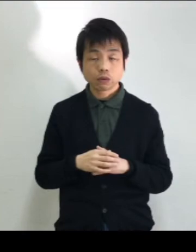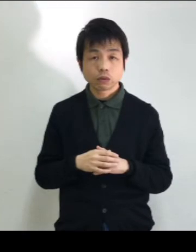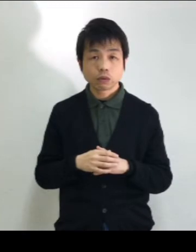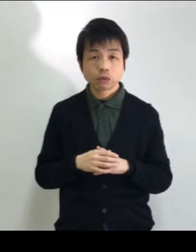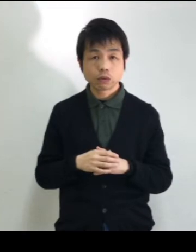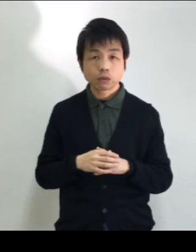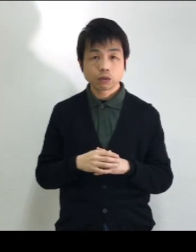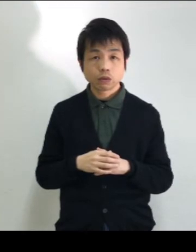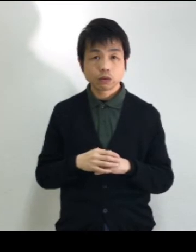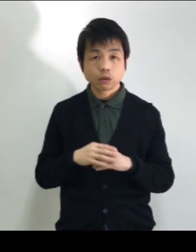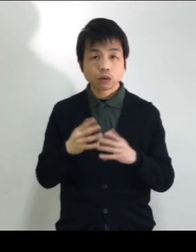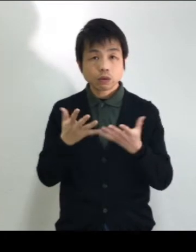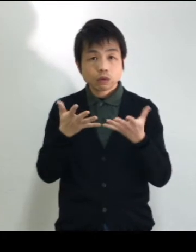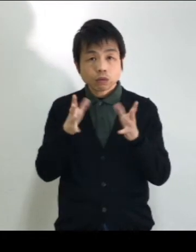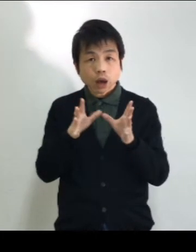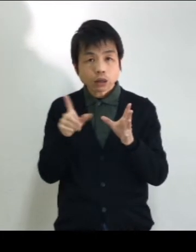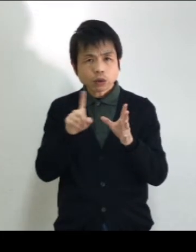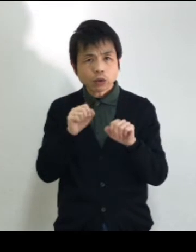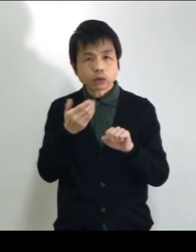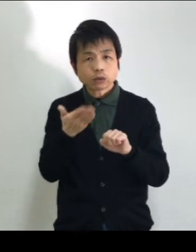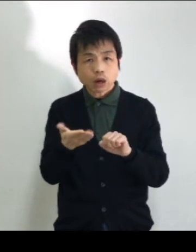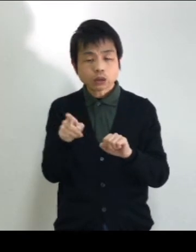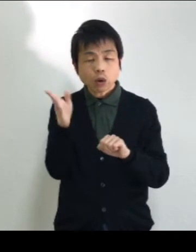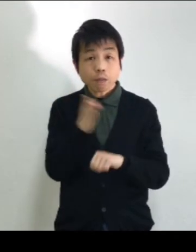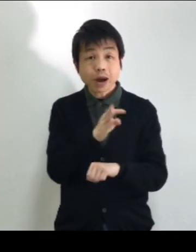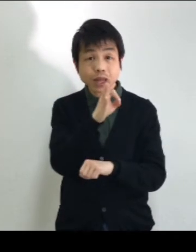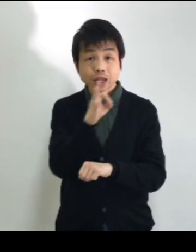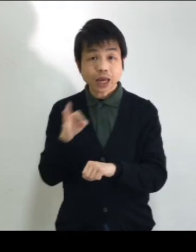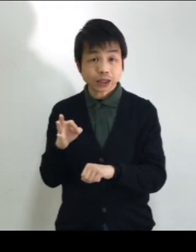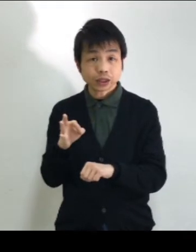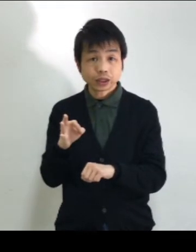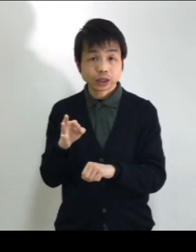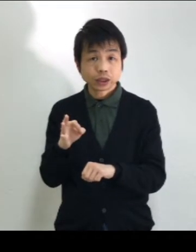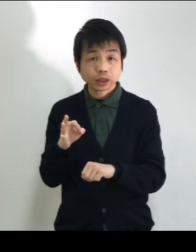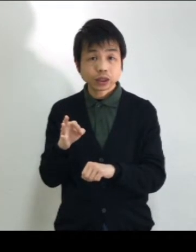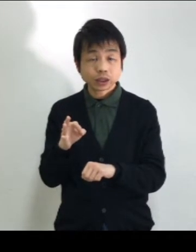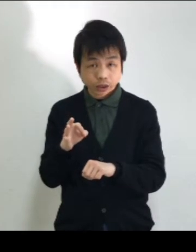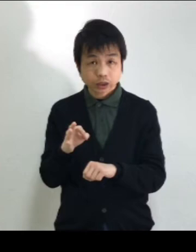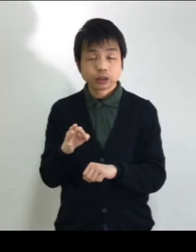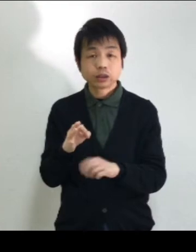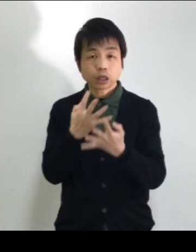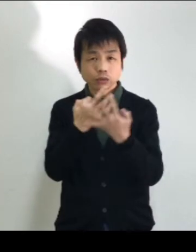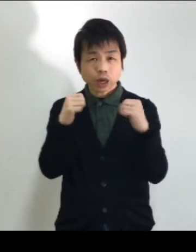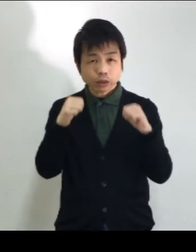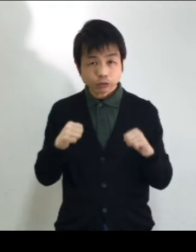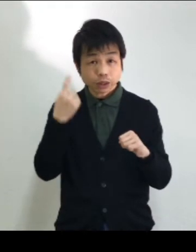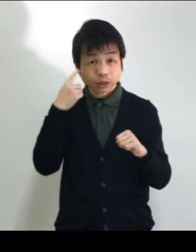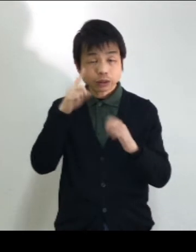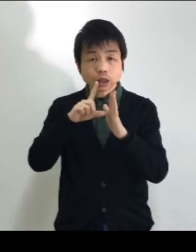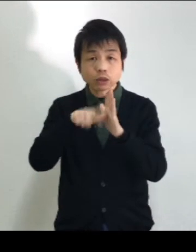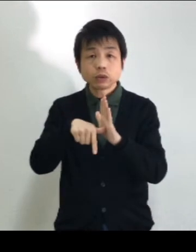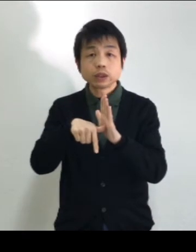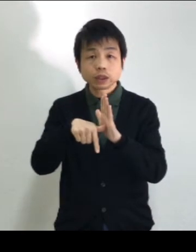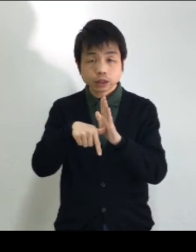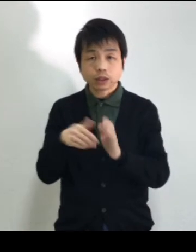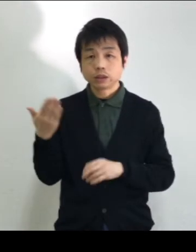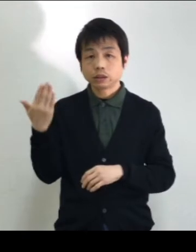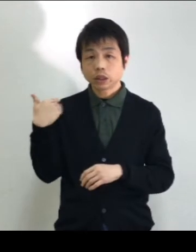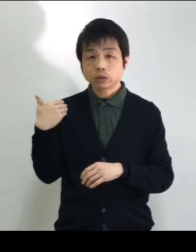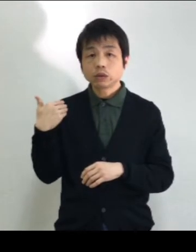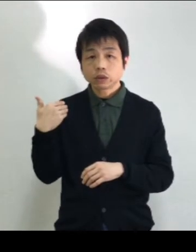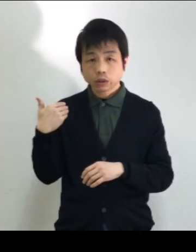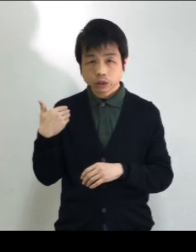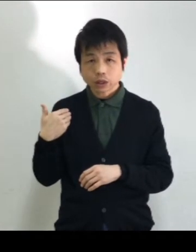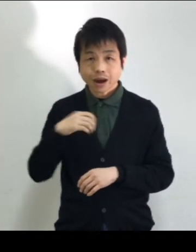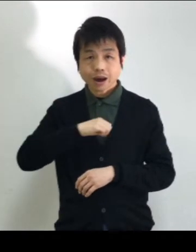ってるんだろうっていうところで、これだけのパーセンテージの人がいるっていうことを考えたときに、これ先ほど言